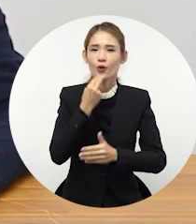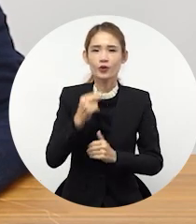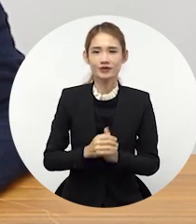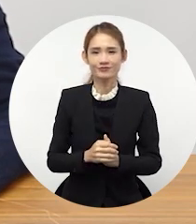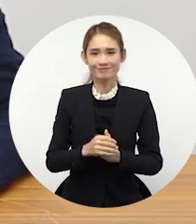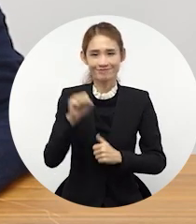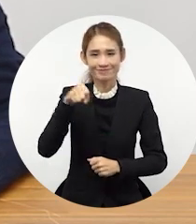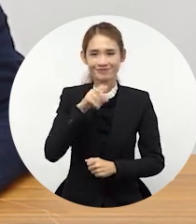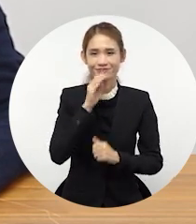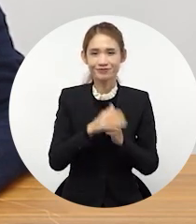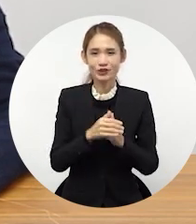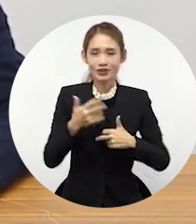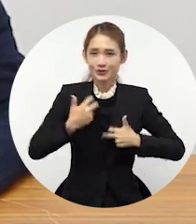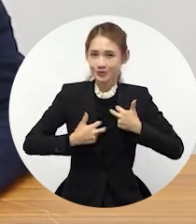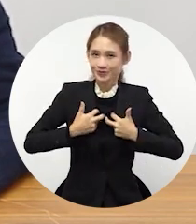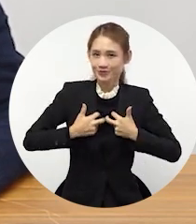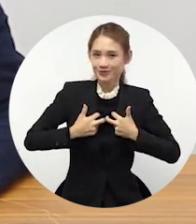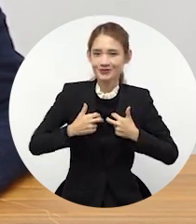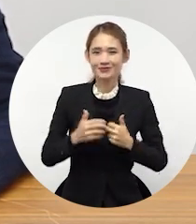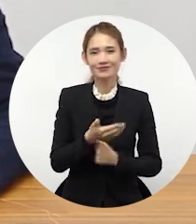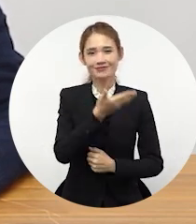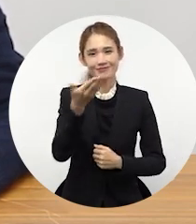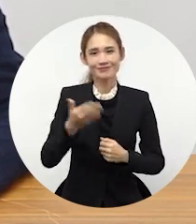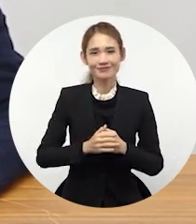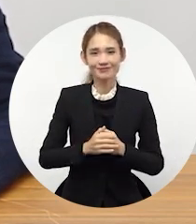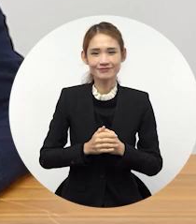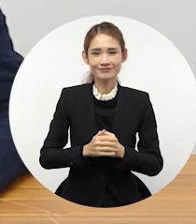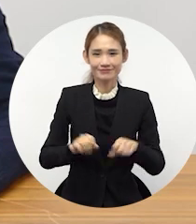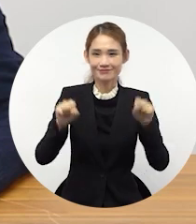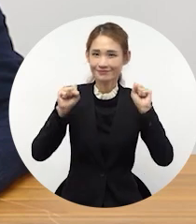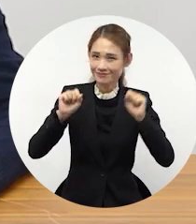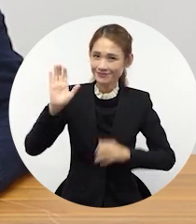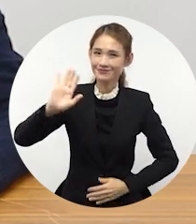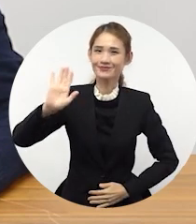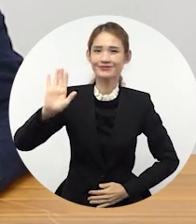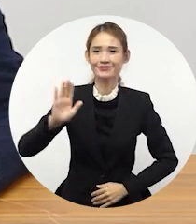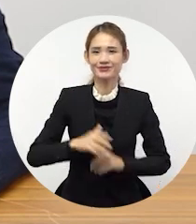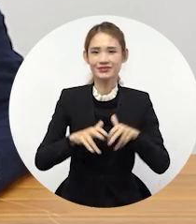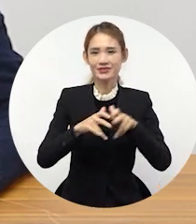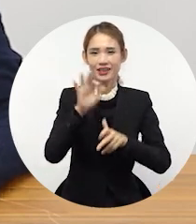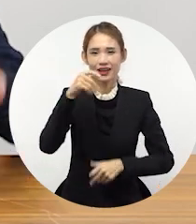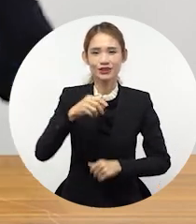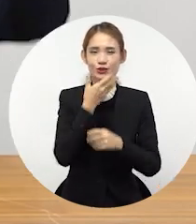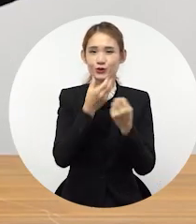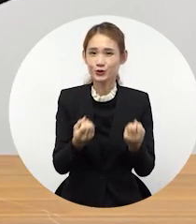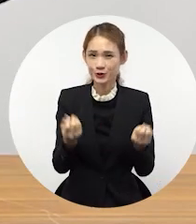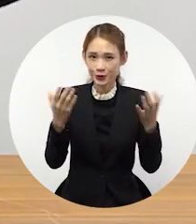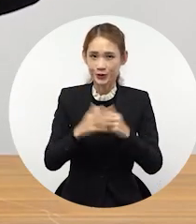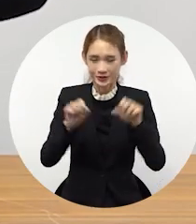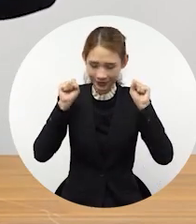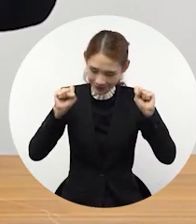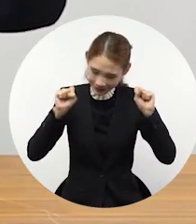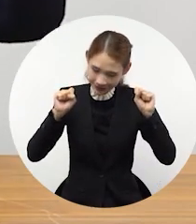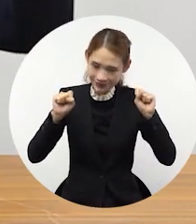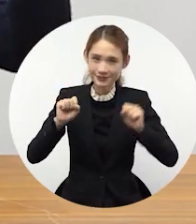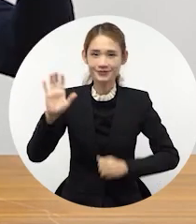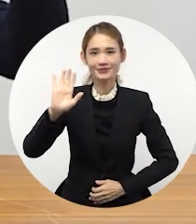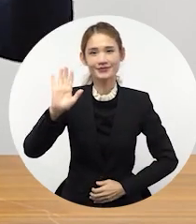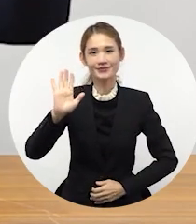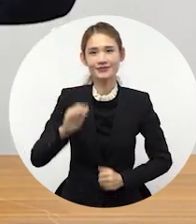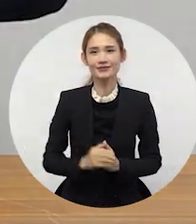네, 맞습니다. 오늘 즐거운 시간이었어요, 여러분. 네, 그러면 안녕. 장알톡 쇼! 안녕히